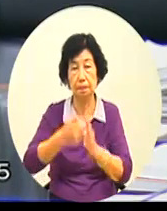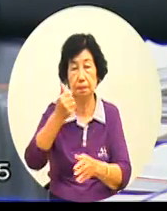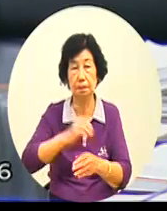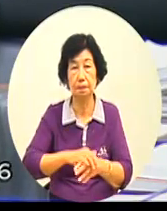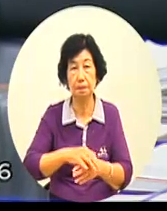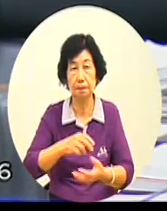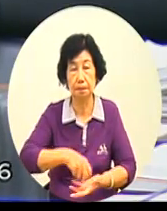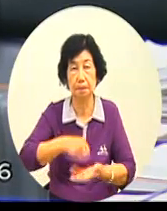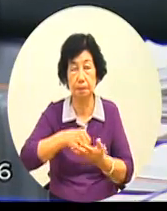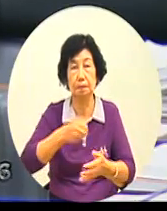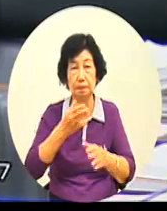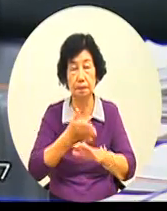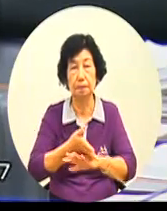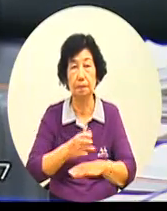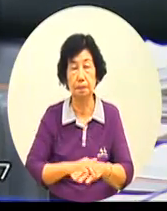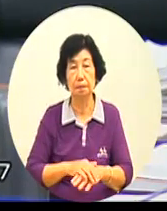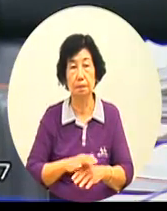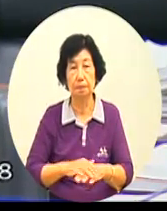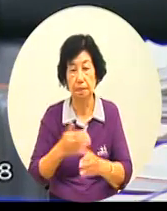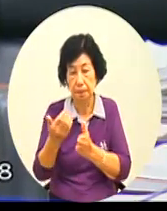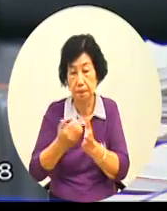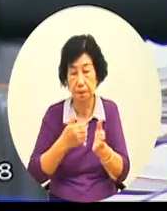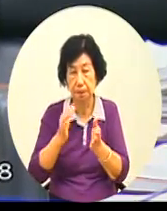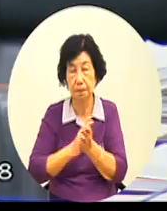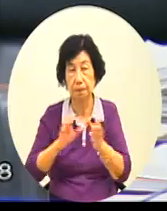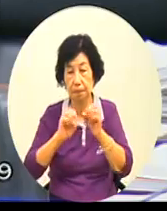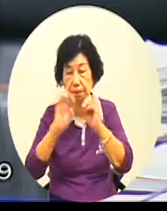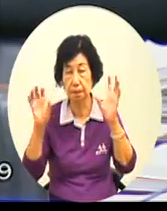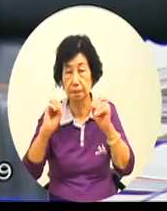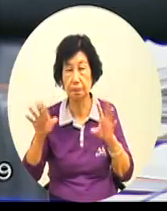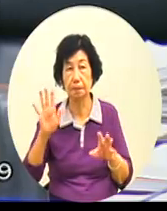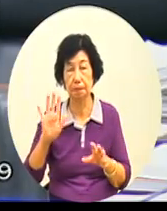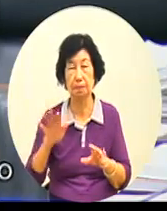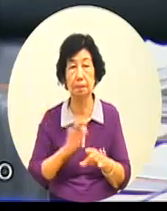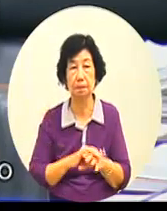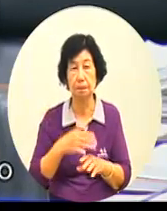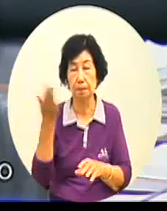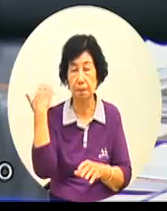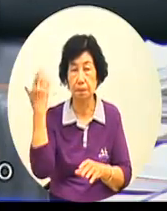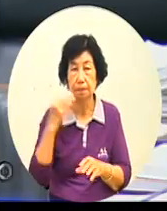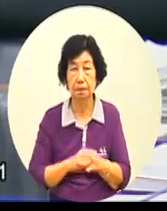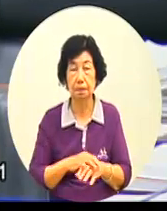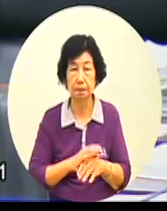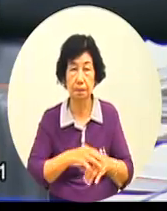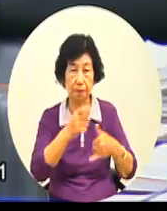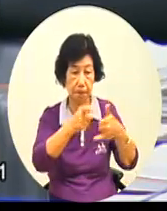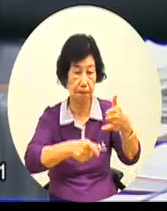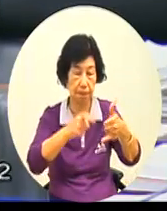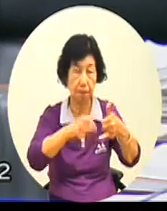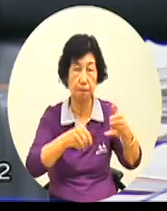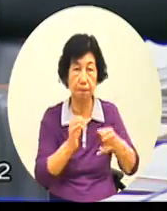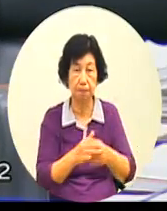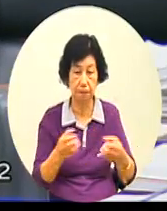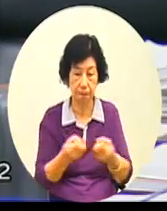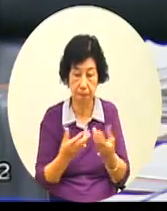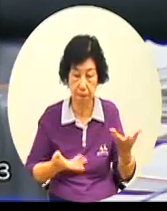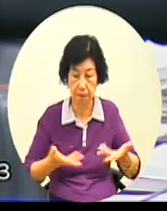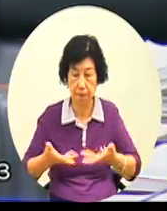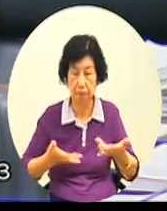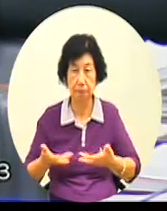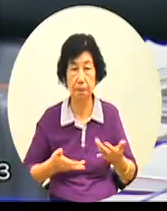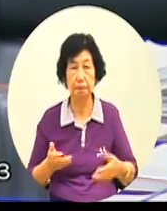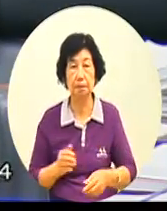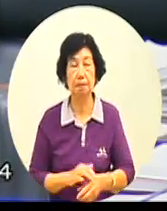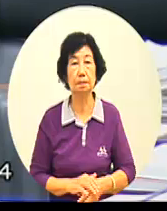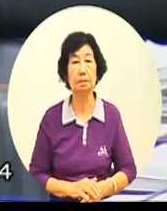有做一些相关的宣导说明，这个我上一次有一个个案啊，其实我问过科长罗科长，那是另外一个个案，我